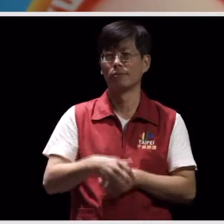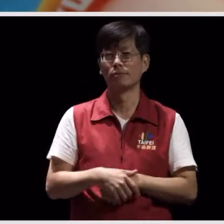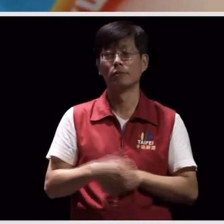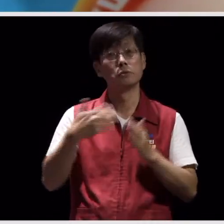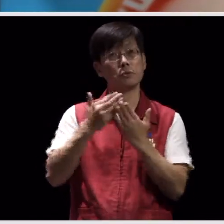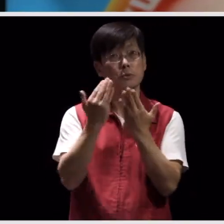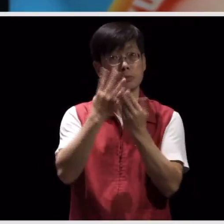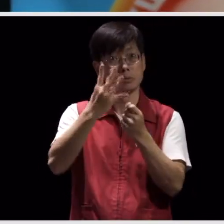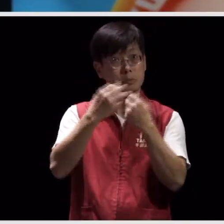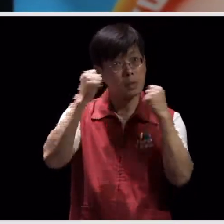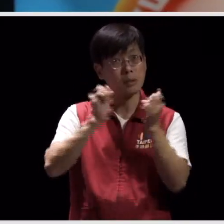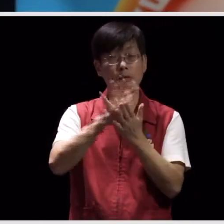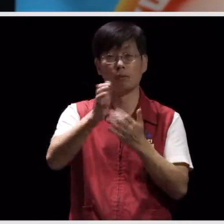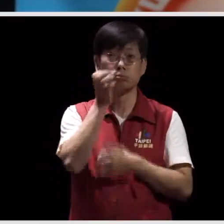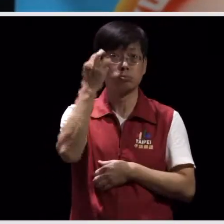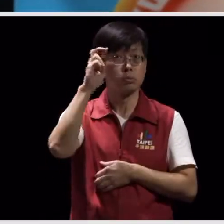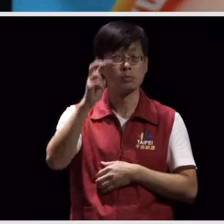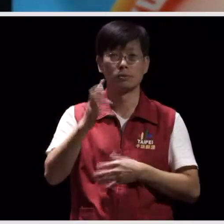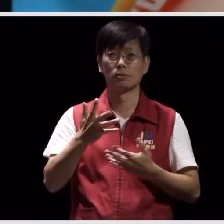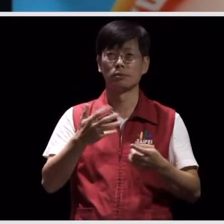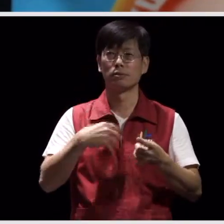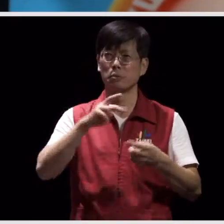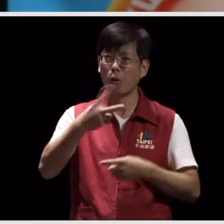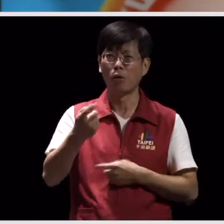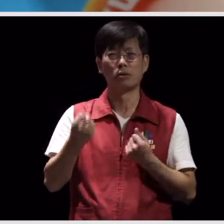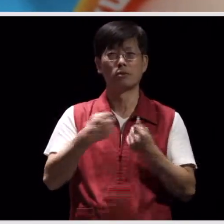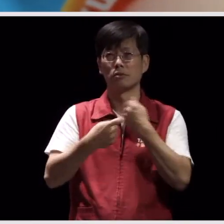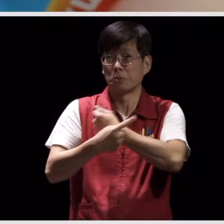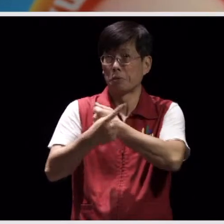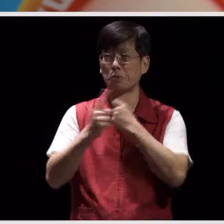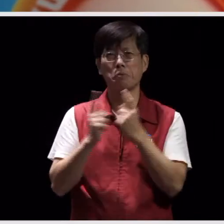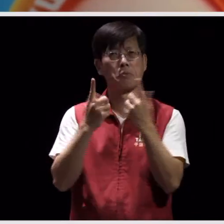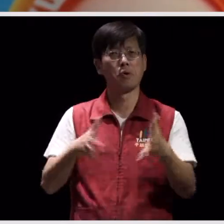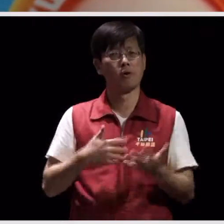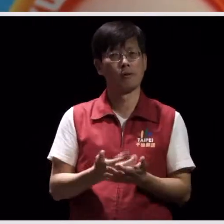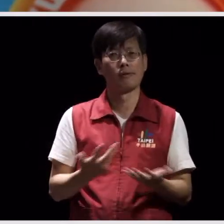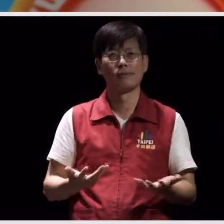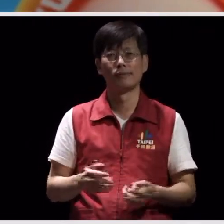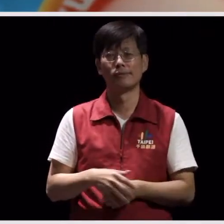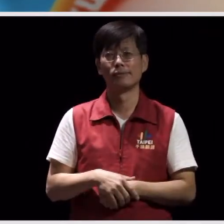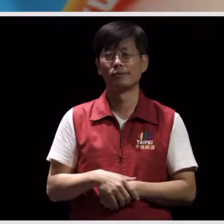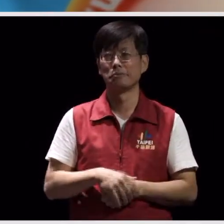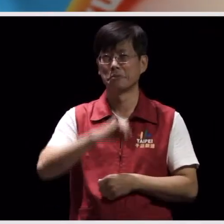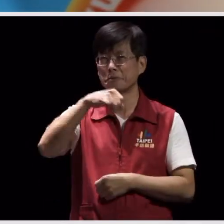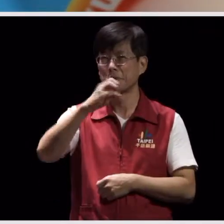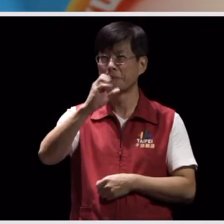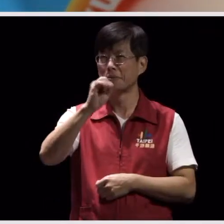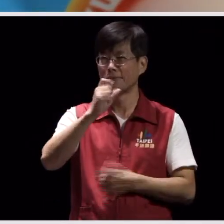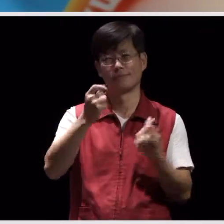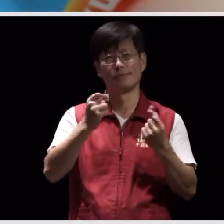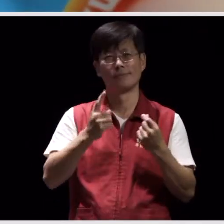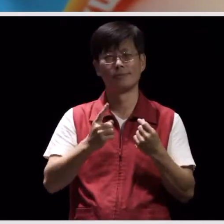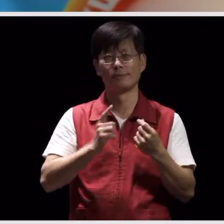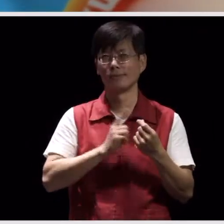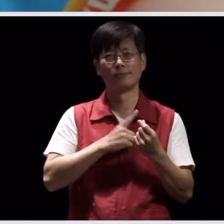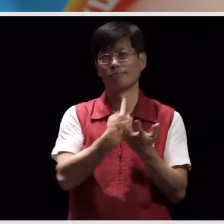校读完4年，然后研究所，那学校甚至你在学校可能大一的时候就遇到过，那怎么办？这样，贾博士也没有找到答案，他后